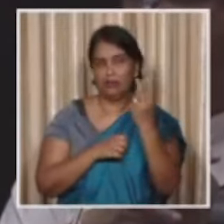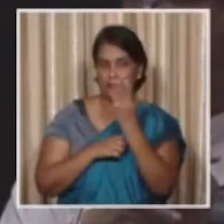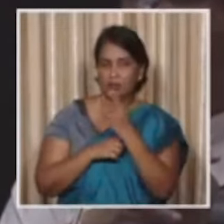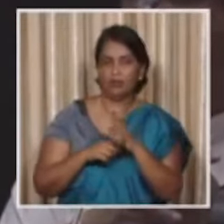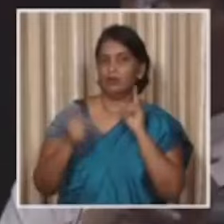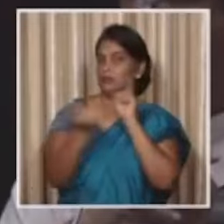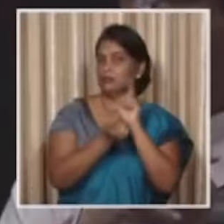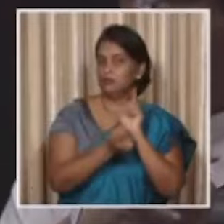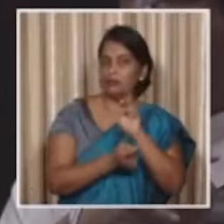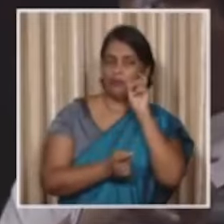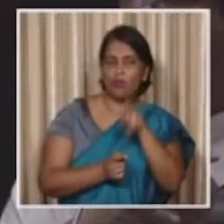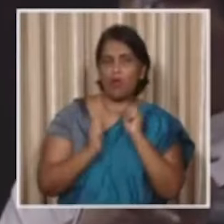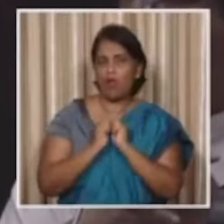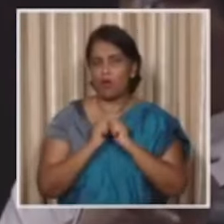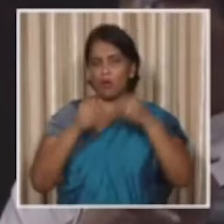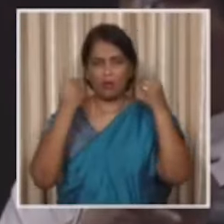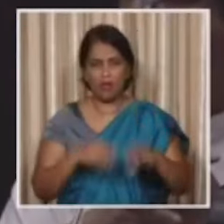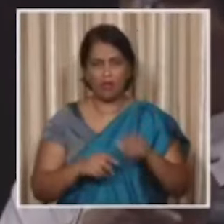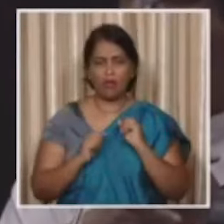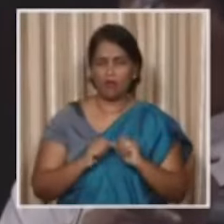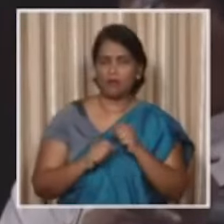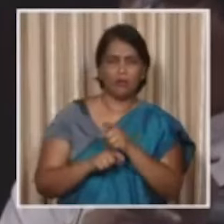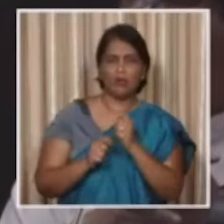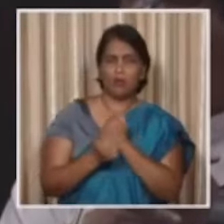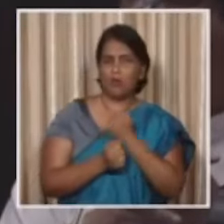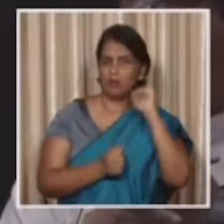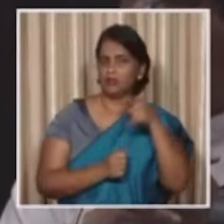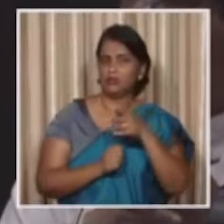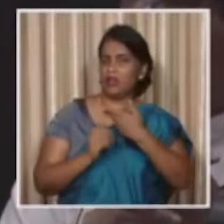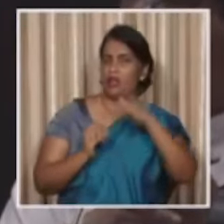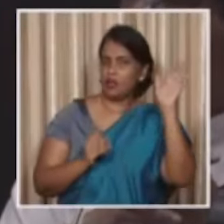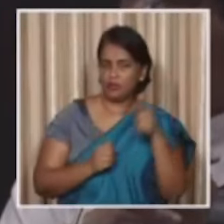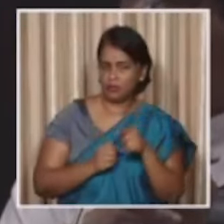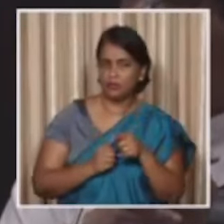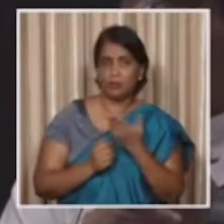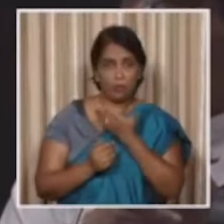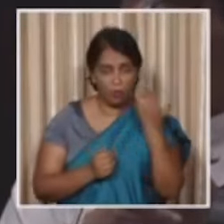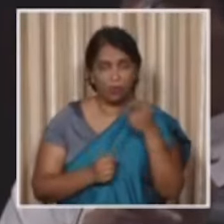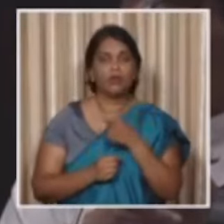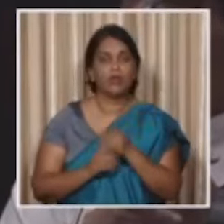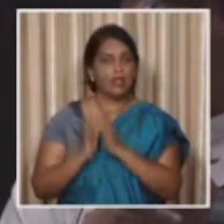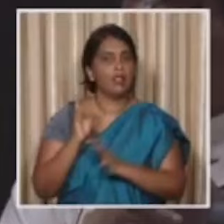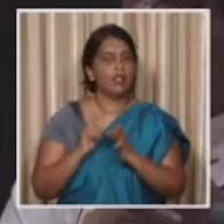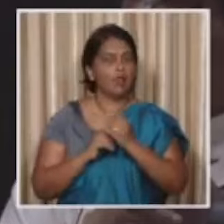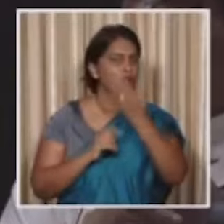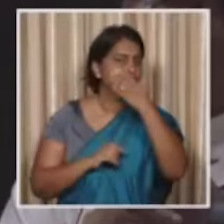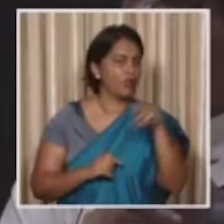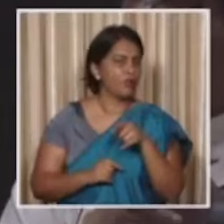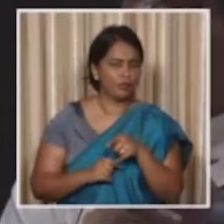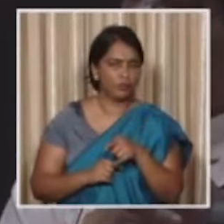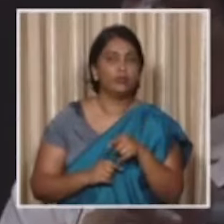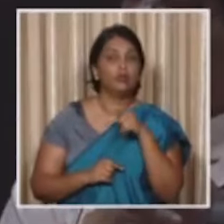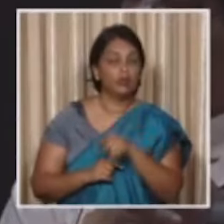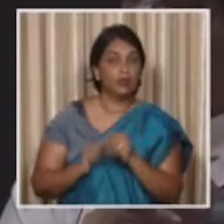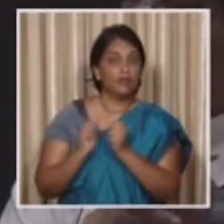මුණ ගැහිලා බලනවා මේ කොහොමද කඩාකප්පල් කරන්නේ, කොහොමද මේ පොලිස්පතිවරය අයින් කරන්නේ, පුළුවන් නම් කොහොමද මේ ඇමතිවරයත් අයින් කරන්නේ, කොහොමද